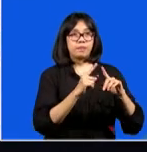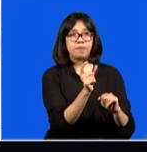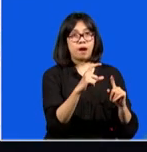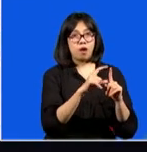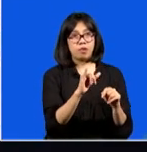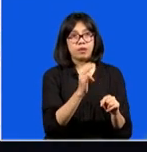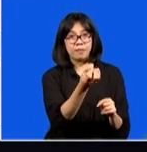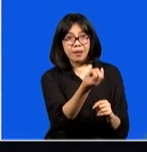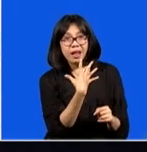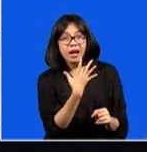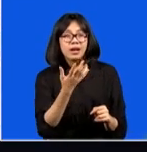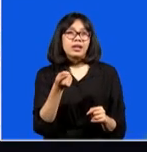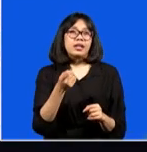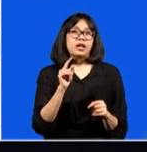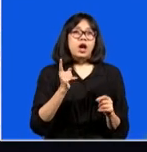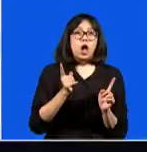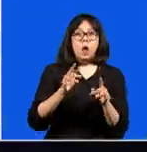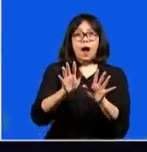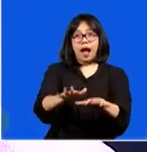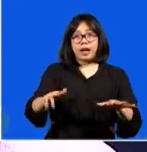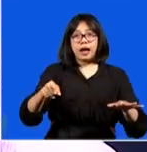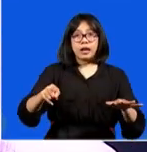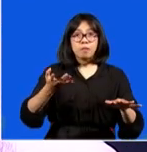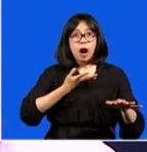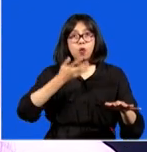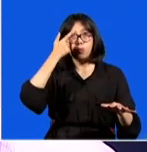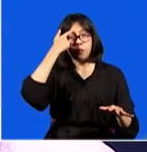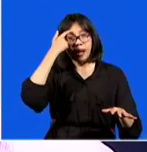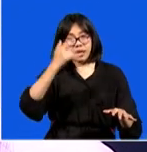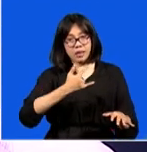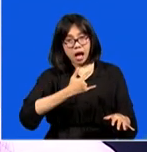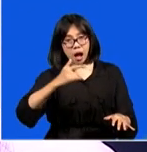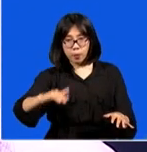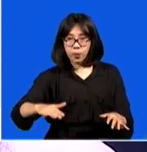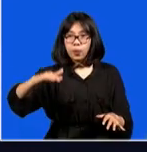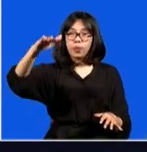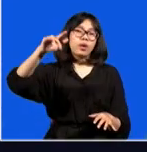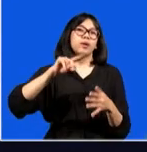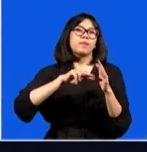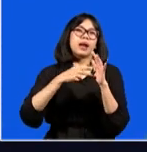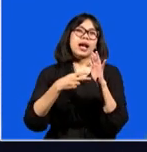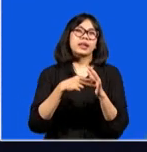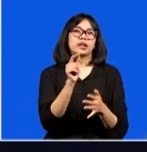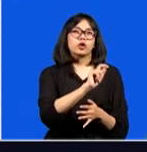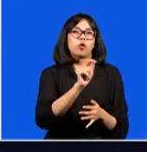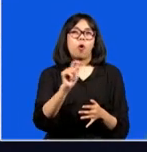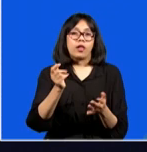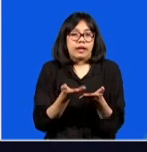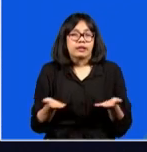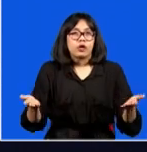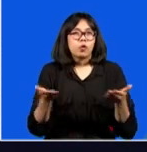kita menjadi pembelajar sepanjang Hayat kondisi sekolah harus menyenangkan itu jauh lebih penting